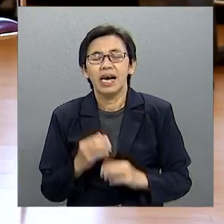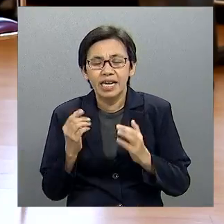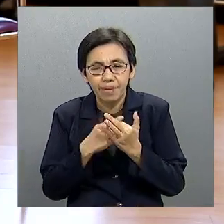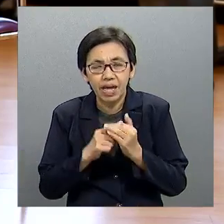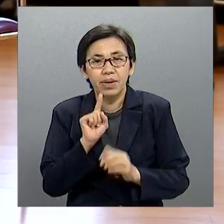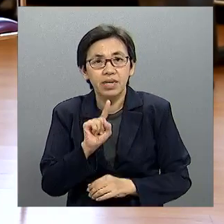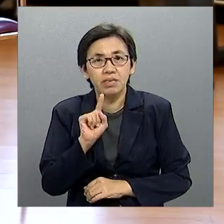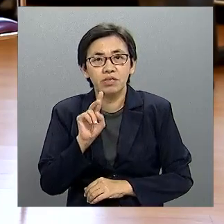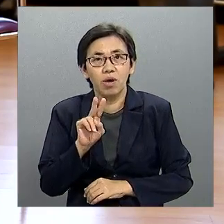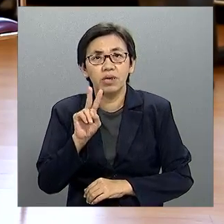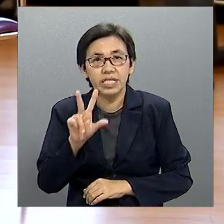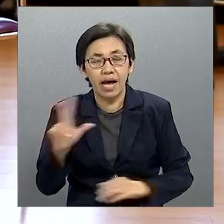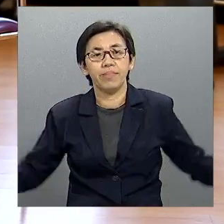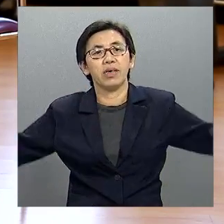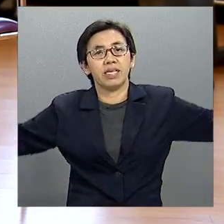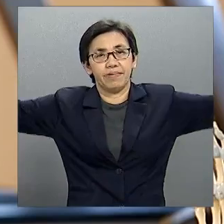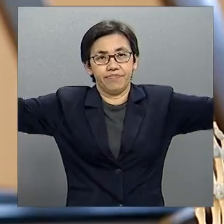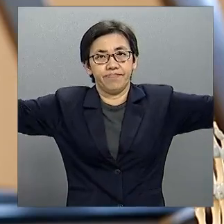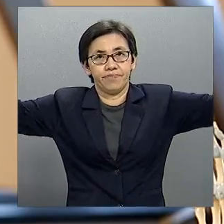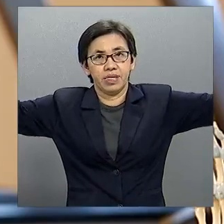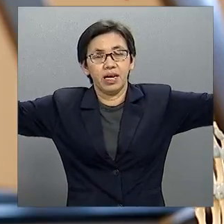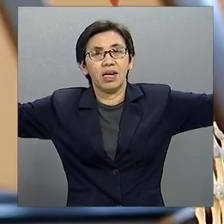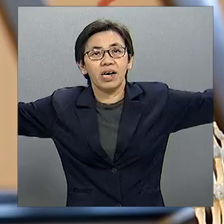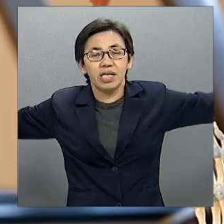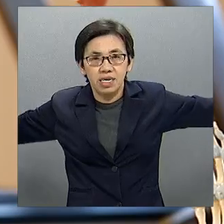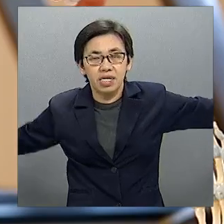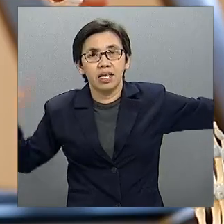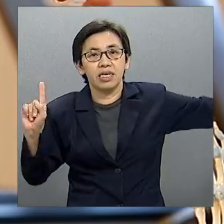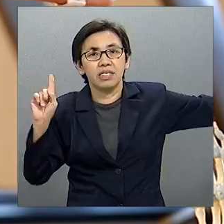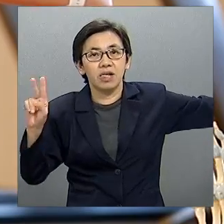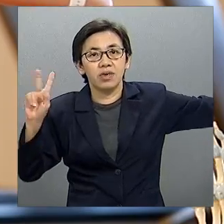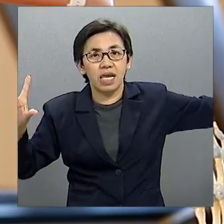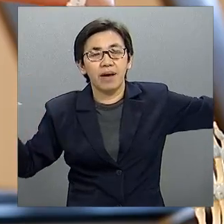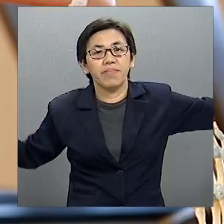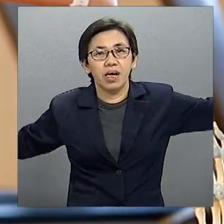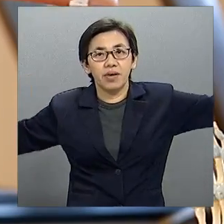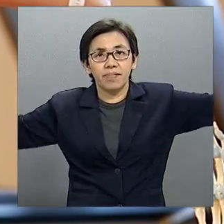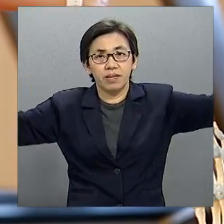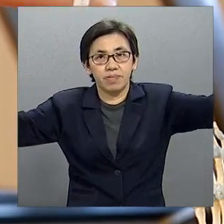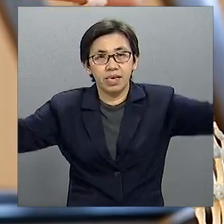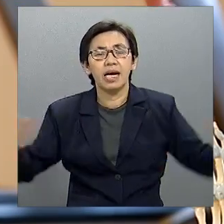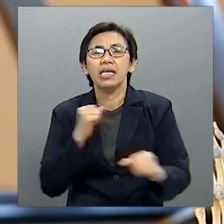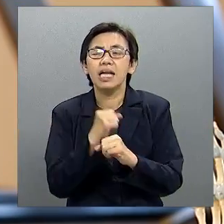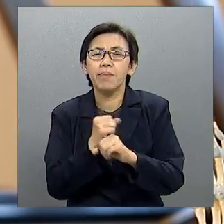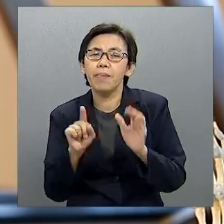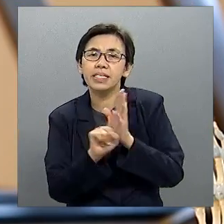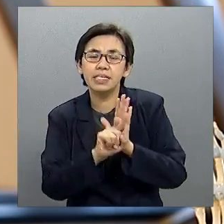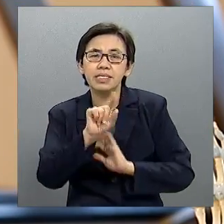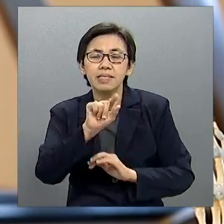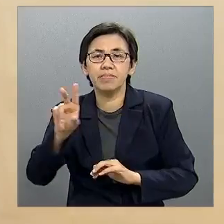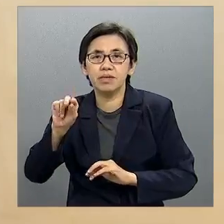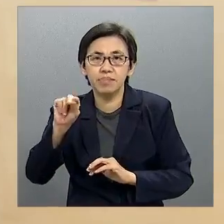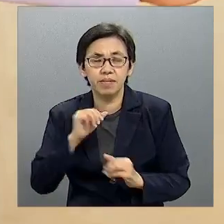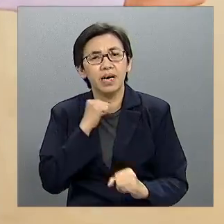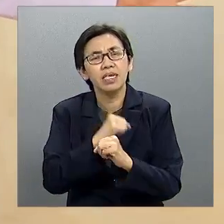แล้วเรากลับมาด้านหน้านะครับแล้วก็ยืดใหม่ไปเรื่อยๆท่านี้เนี่ยทำได้ประมาณ 20-30 ครั้ง ค่ะ นะครับรอบนึงเนี่ยเราทำสักประมาณ3